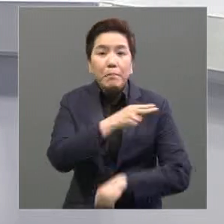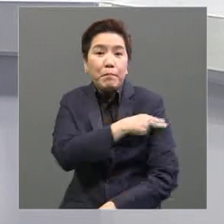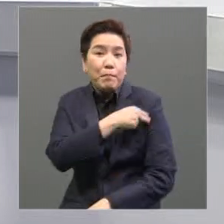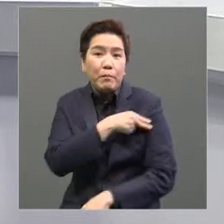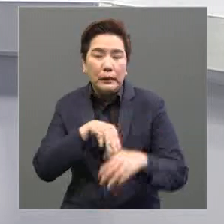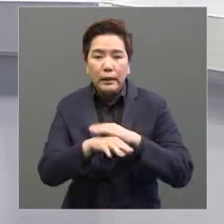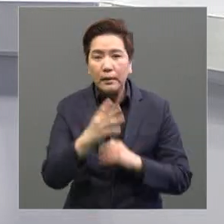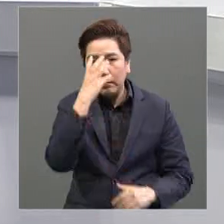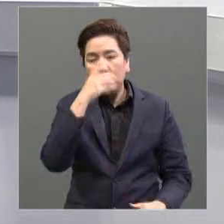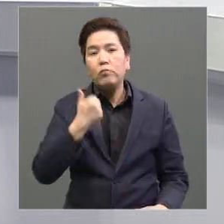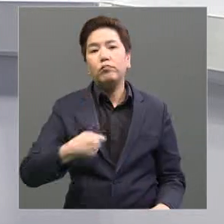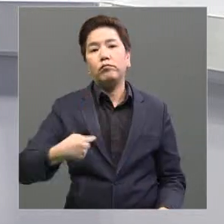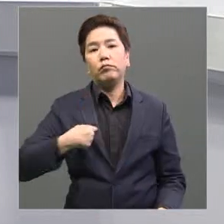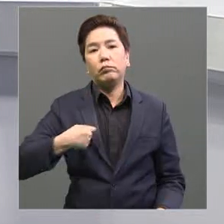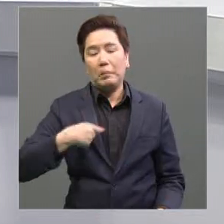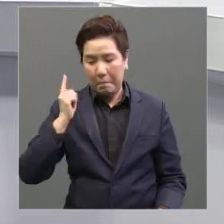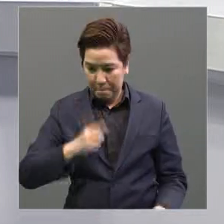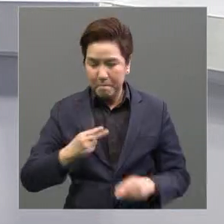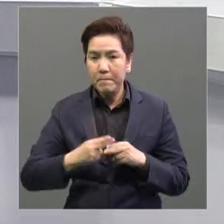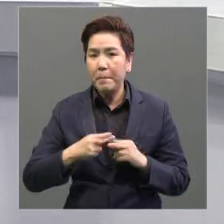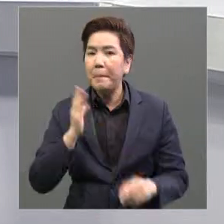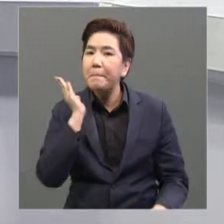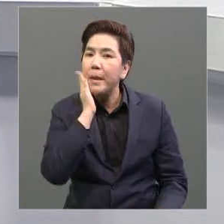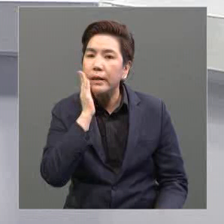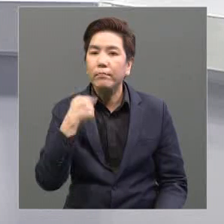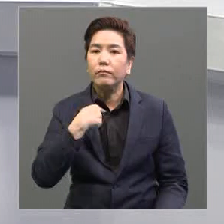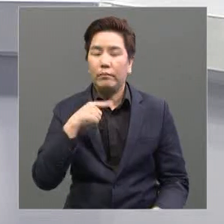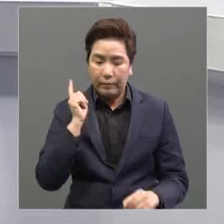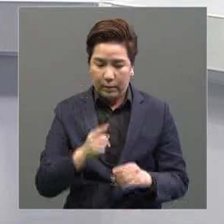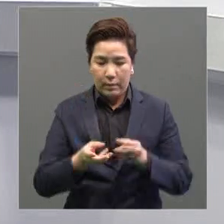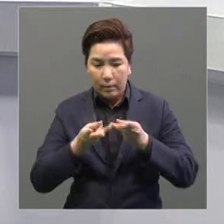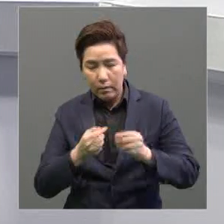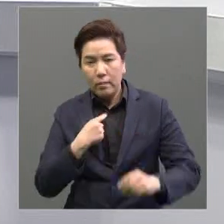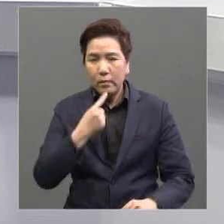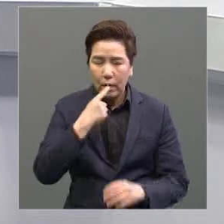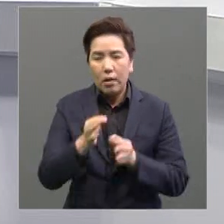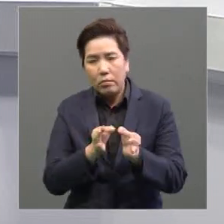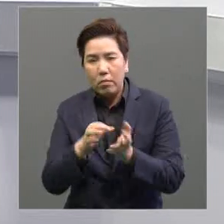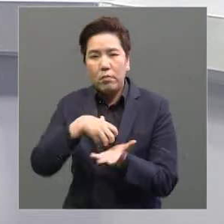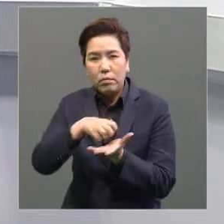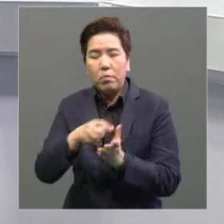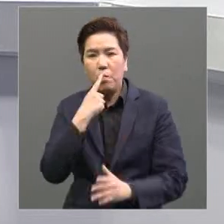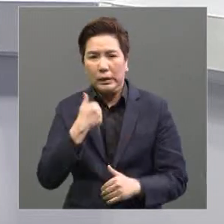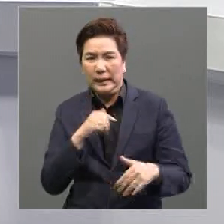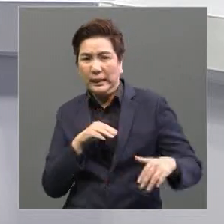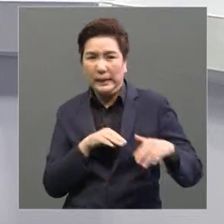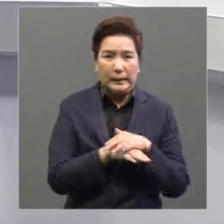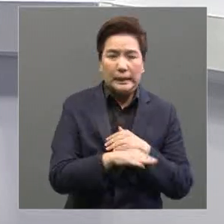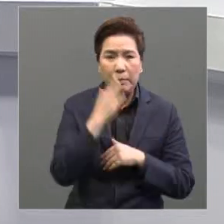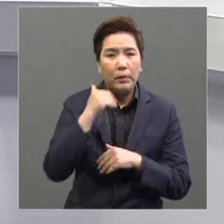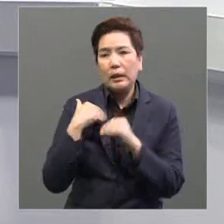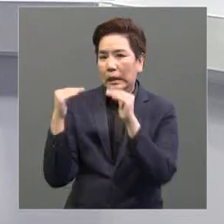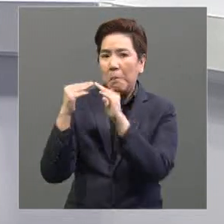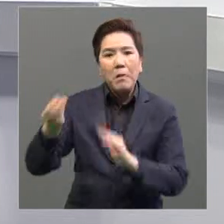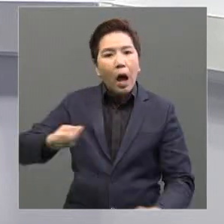ในคลิปเนี่ยเขาก็อ้างว่าเขาเนี่ยคือแป้งนาโนดจริงๆใช่ไหมฮะแล้วเนื้อหาเนี่ยเขาก็พยายามไลฟ์บอกว่าที่เขาต้องหลบหนีเนี่ยเพราะว่าเขาไม่ได้รับ